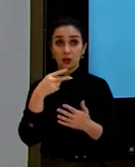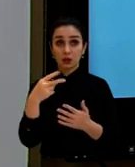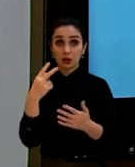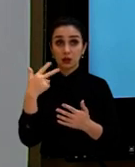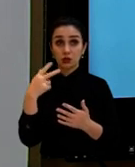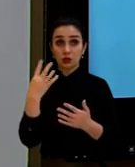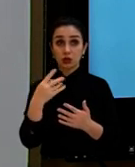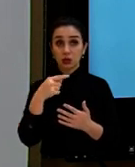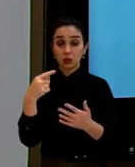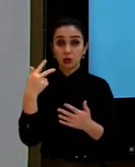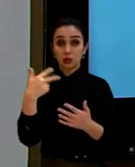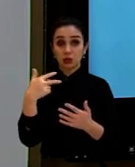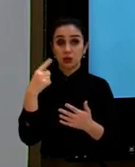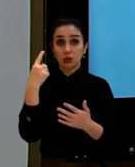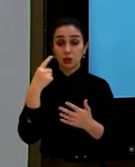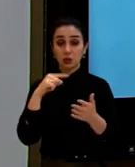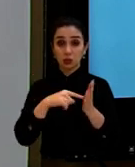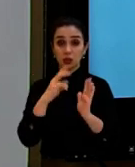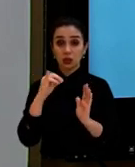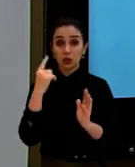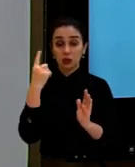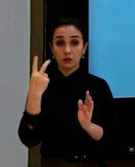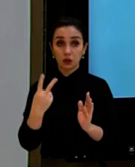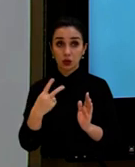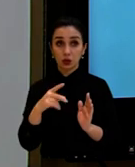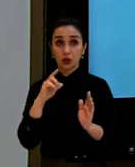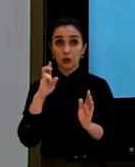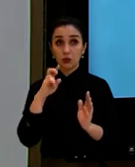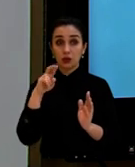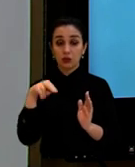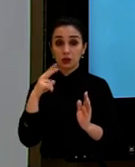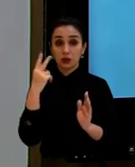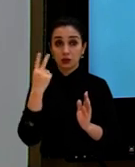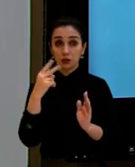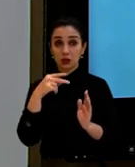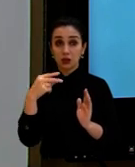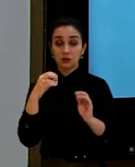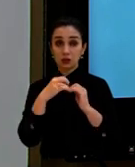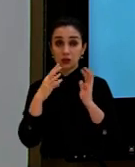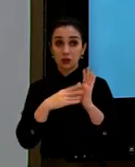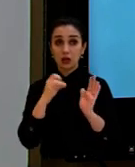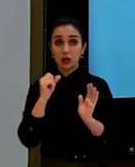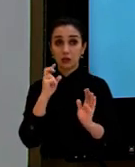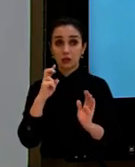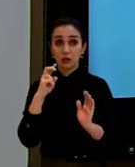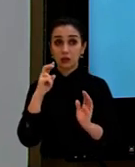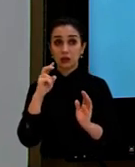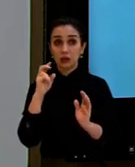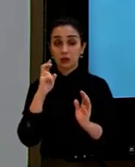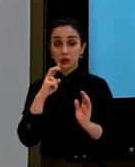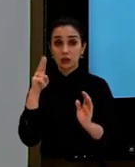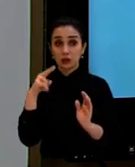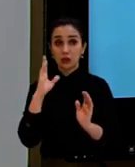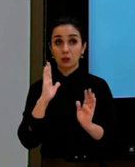равно 34 минус 30 умноженное на 1 вторую. BD в квадрате 19, а BD будет